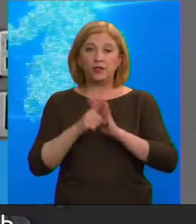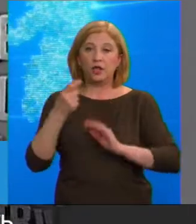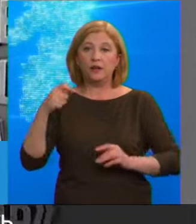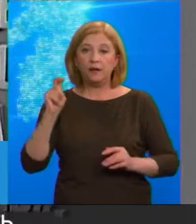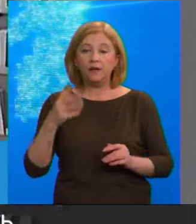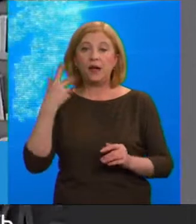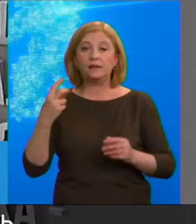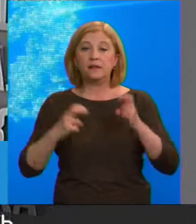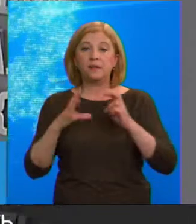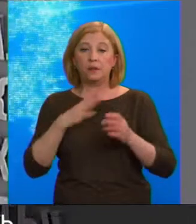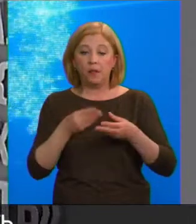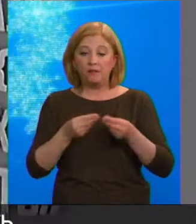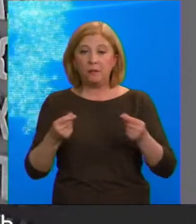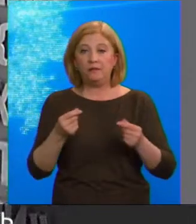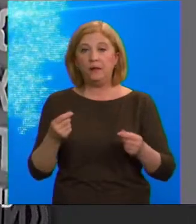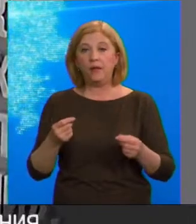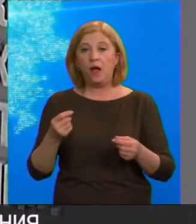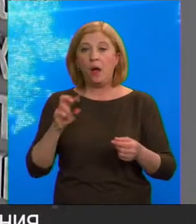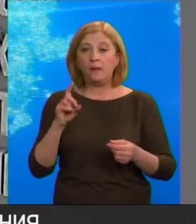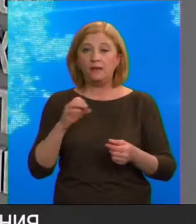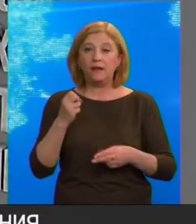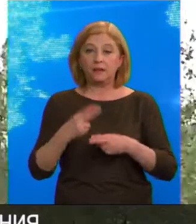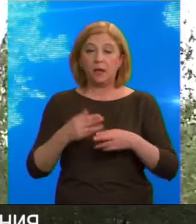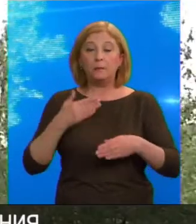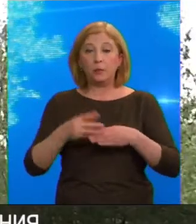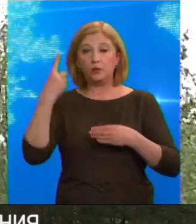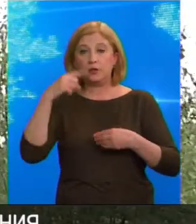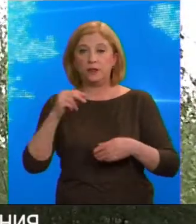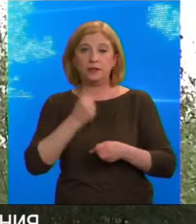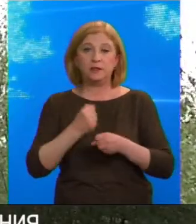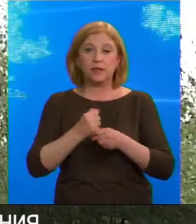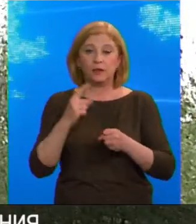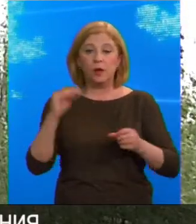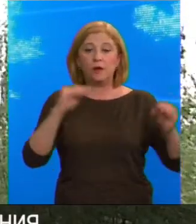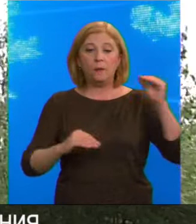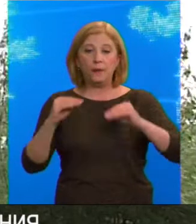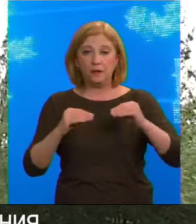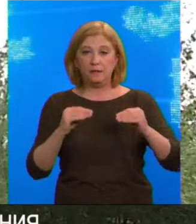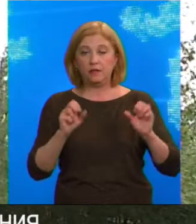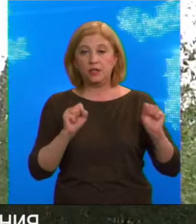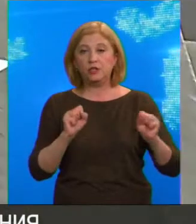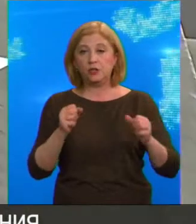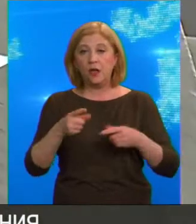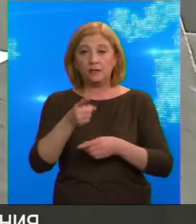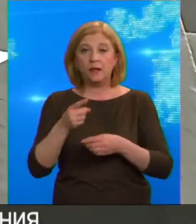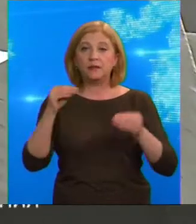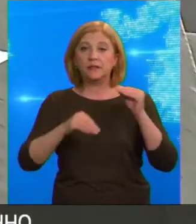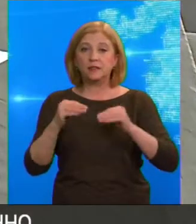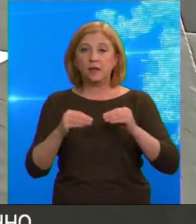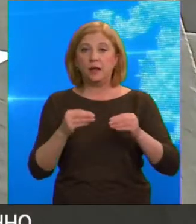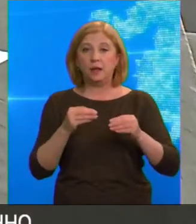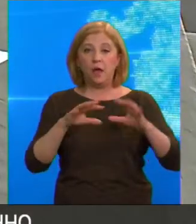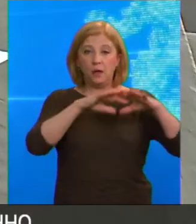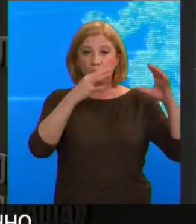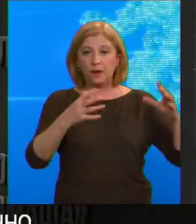заводе впервые была выплавлена броневая сталь. Позже здесь же зародилась идея создания так называемой комбинированной броневой защиты танка. Она состояла из литых деталей и